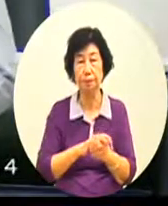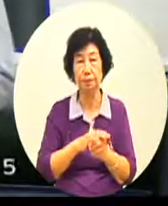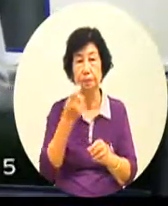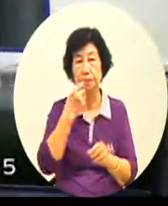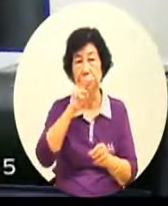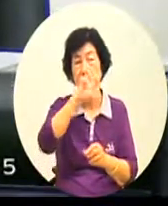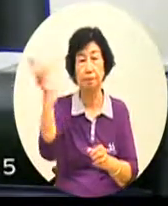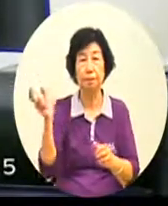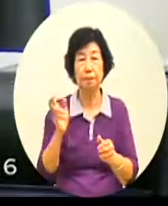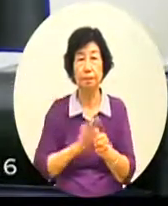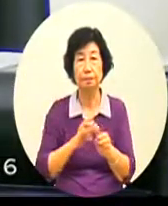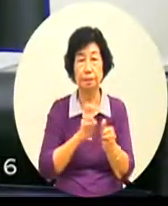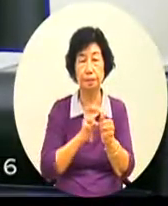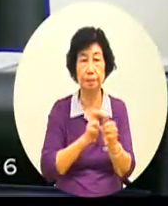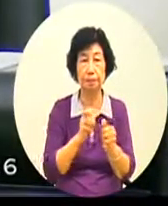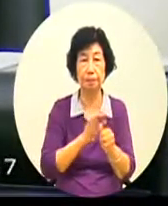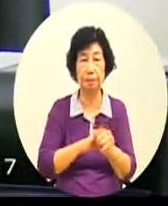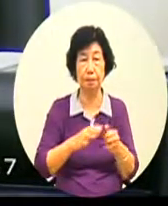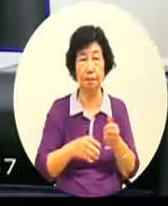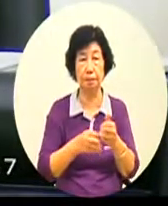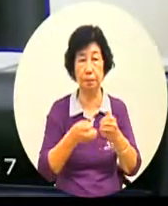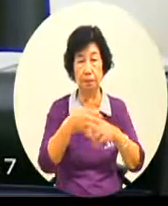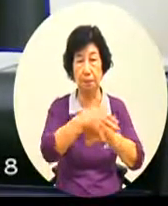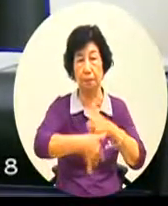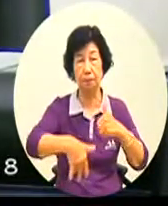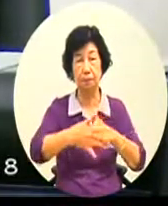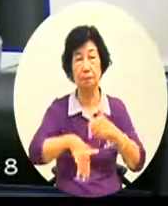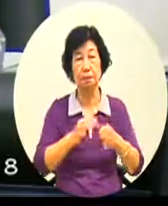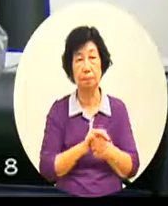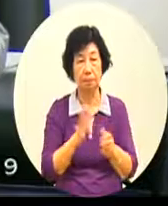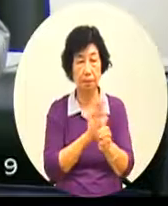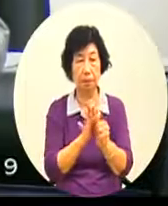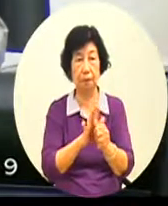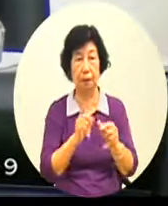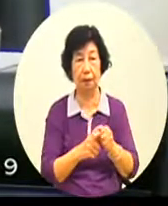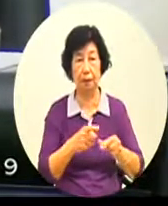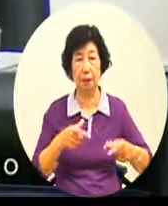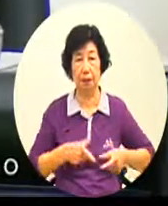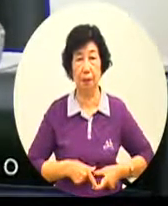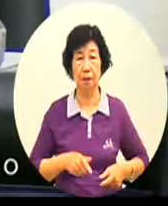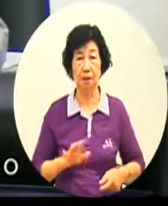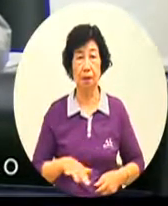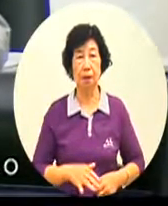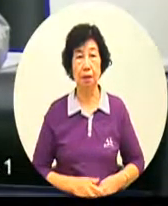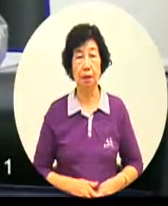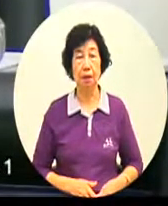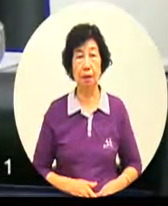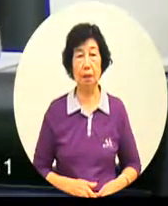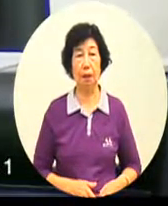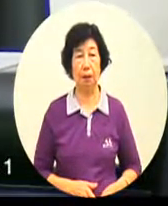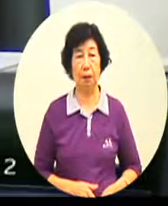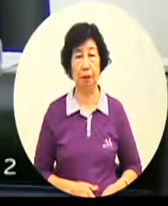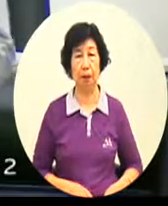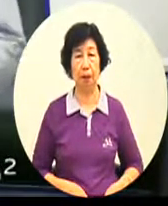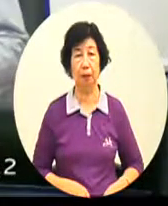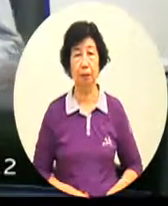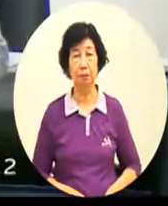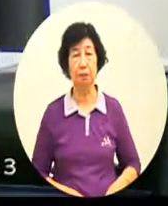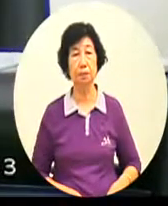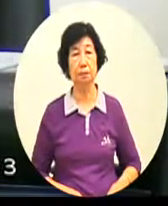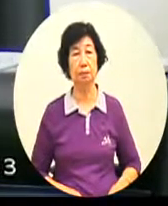个系统一个服务中心，那针对我们社会局也有提供的一些资料了，那目